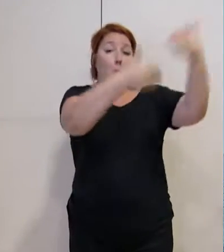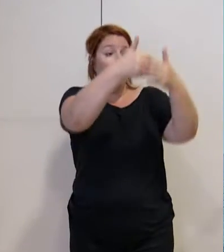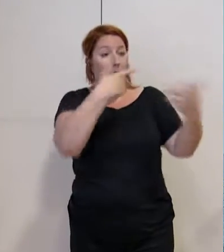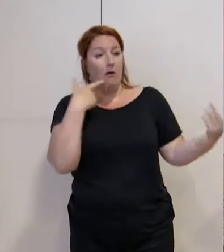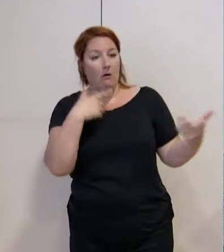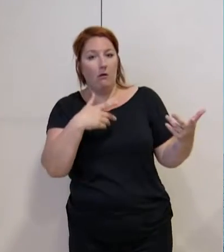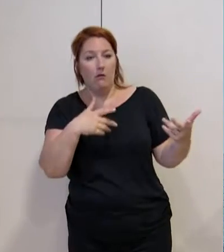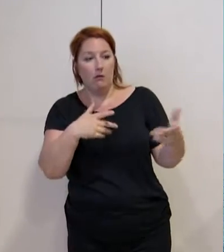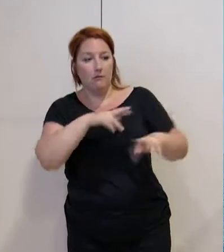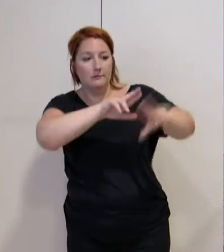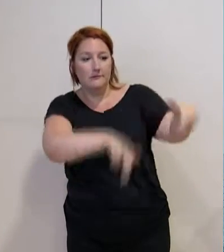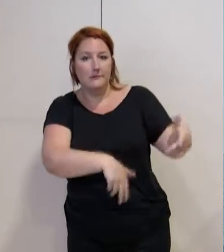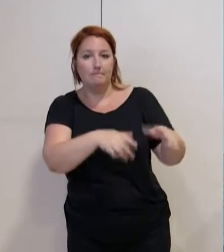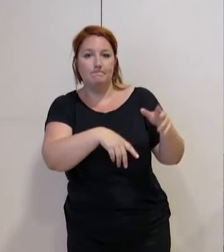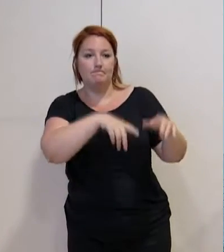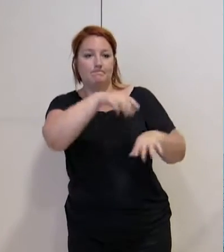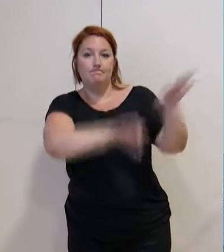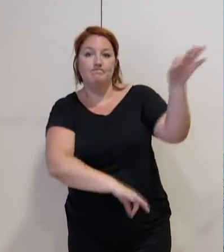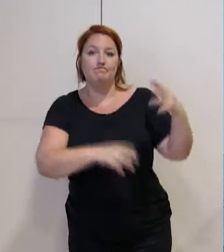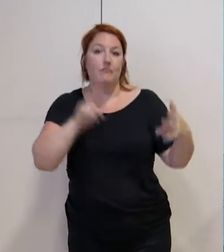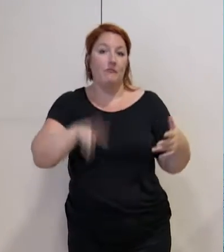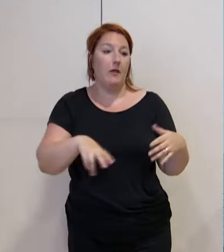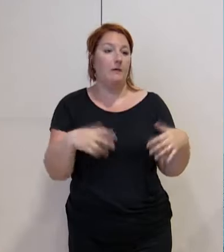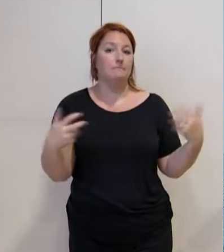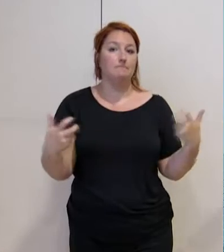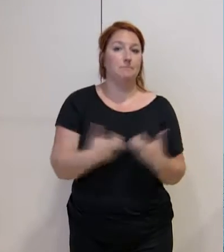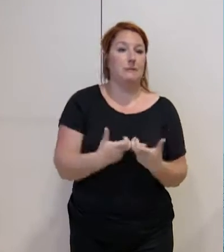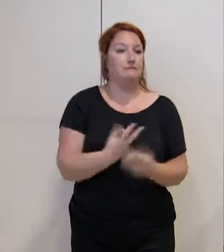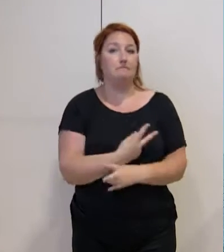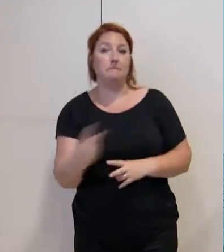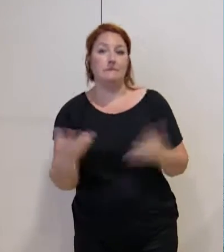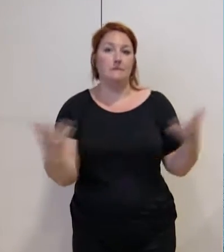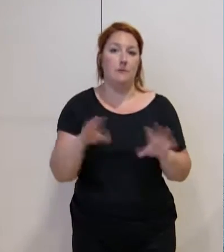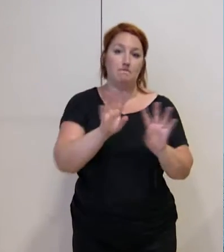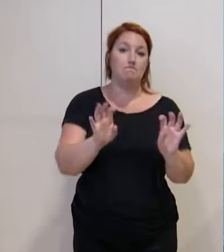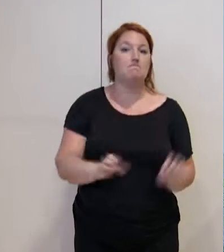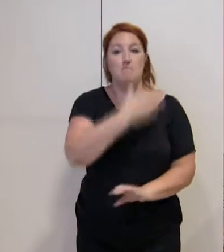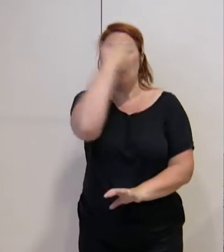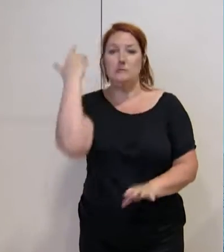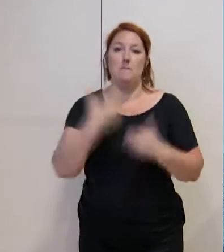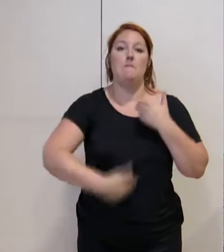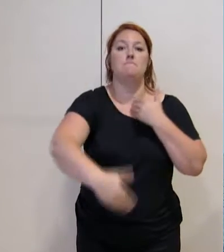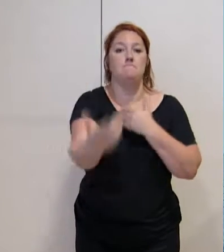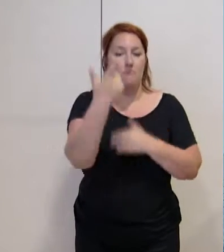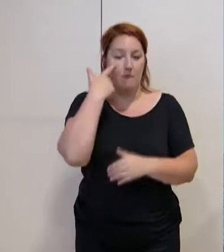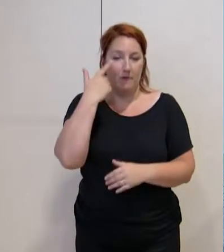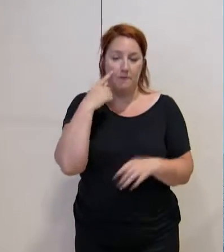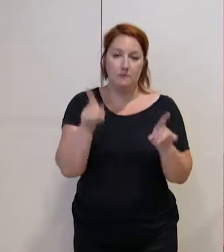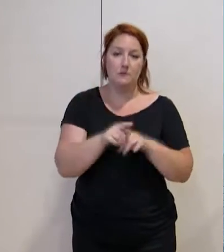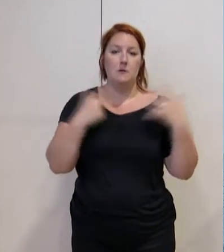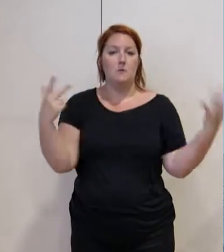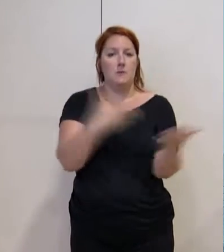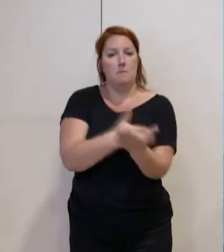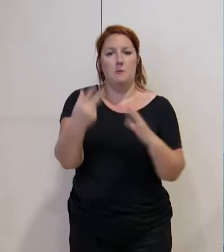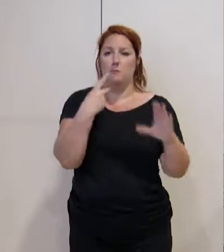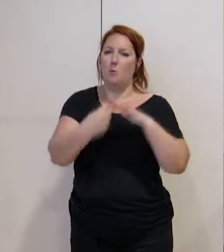Quel risque juridique avez-vous pris? On verra plus tard. Vous avez acheté le 31 décembre 2015 pour 8 millions d'euros cash un